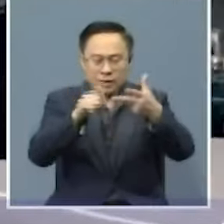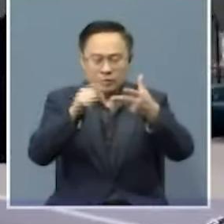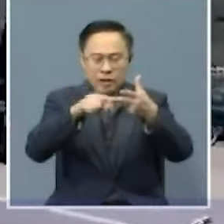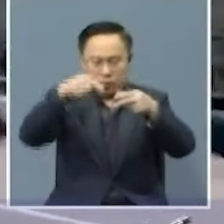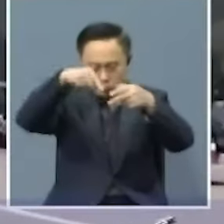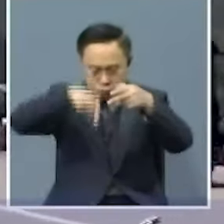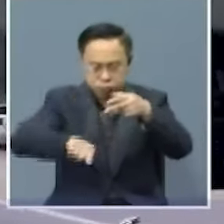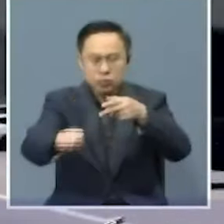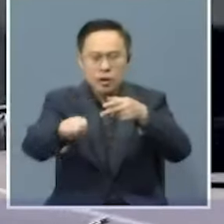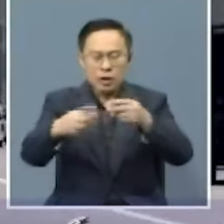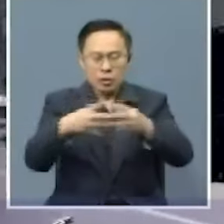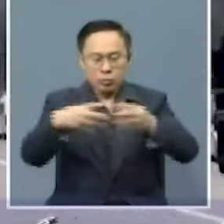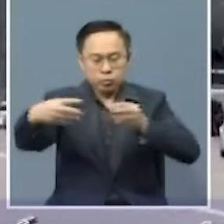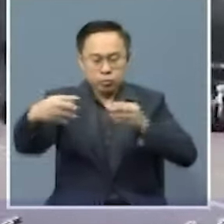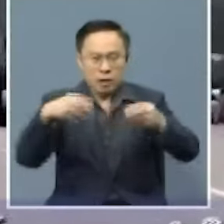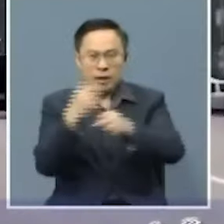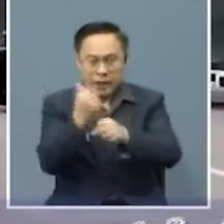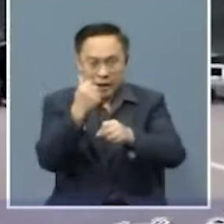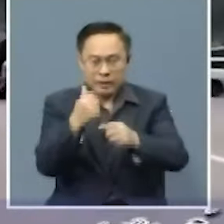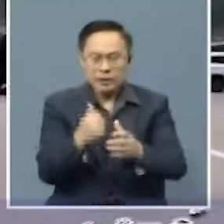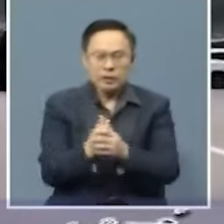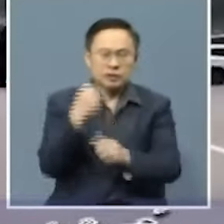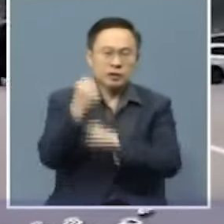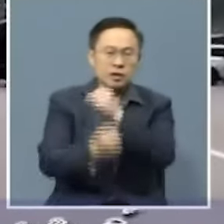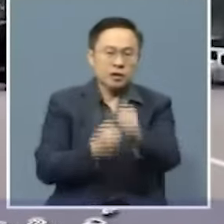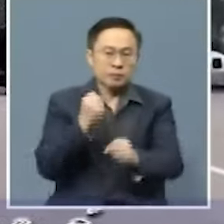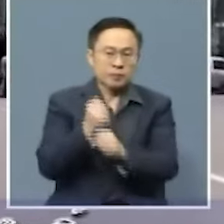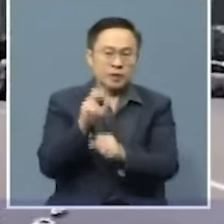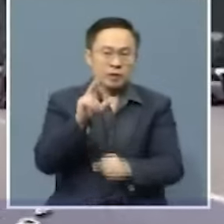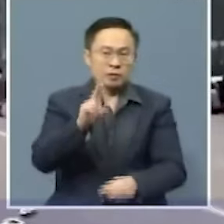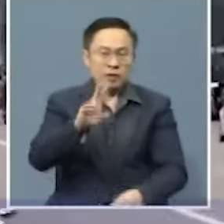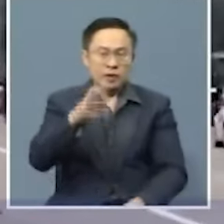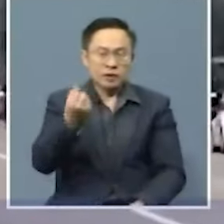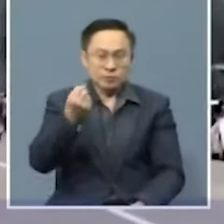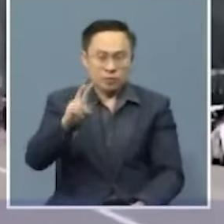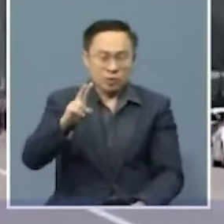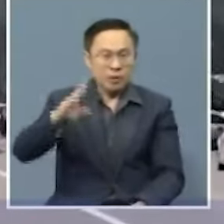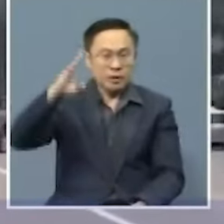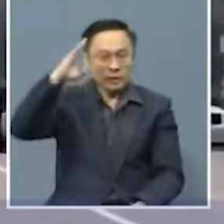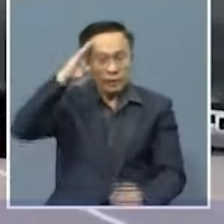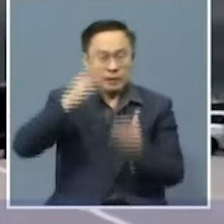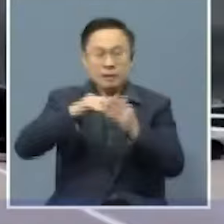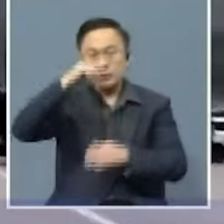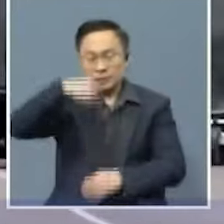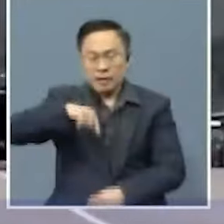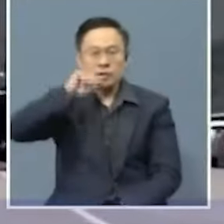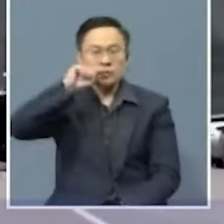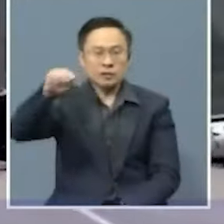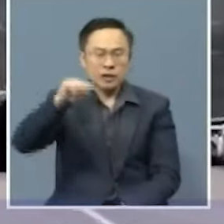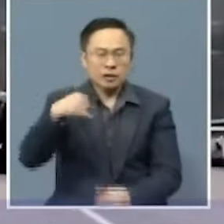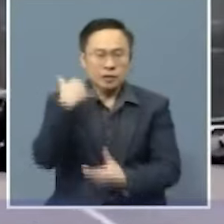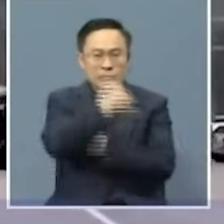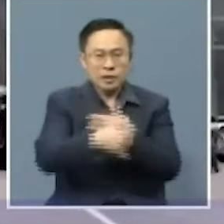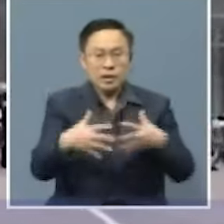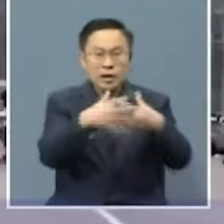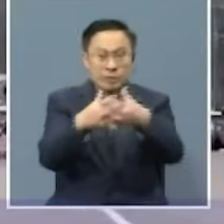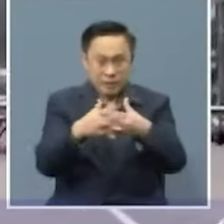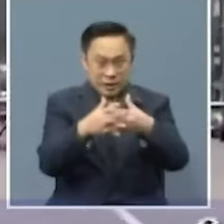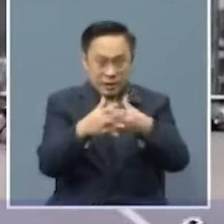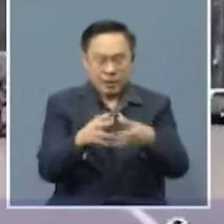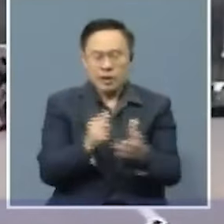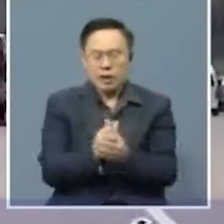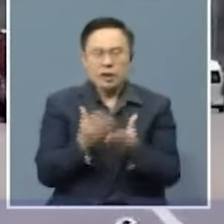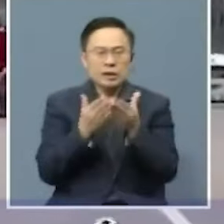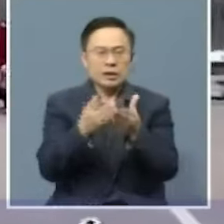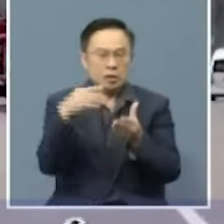ทยเรือหลวงคีรีรัตน์นะคะปี2512กองทัพเรือไทยสั่งต่อเรือจากบริษัทของประเทศสหรัฐอเมริกามาก่อน